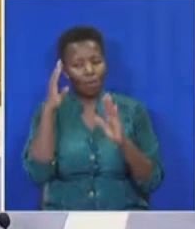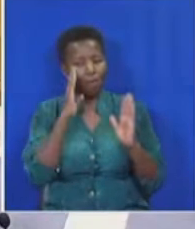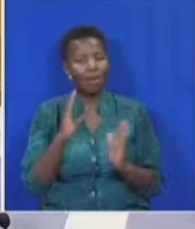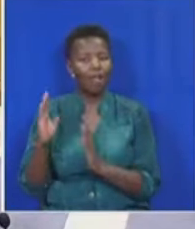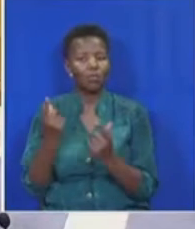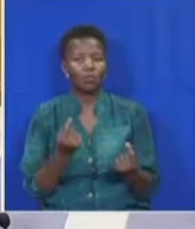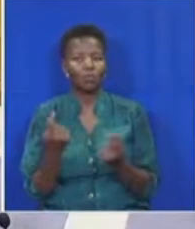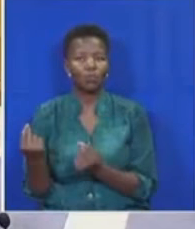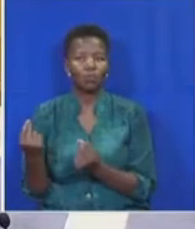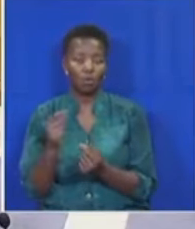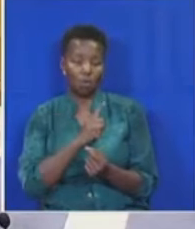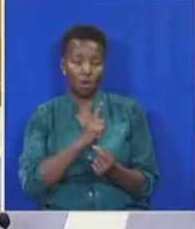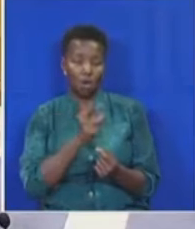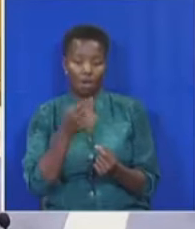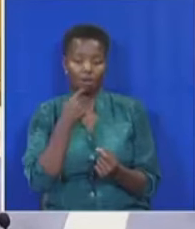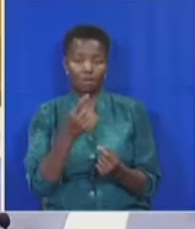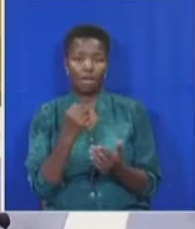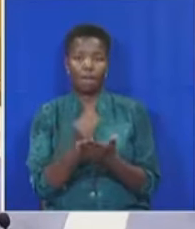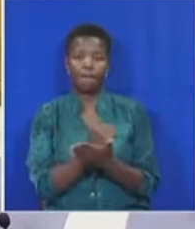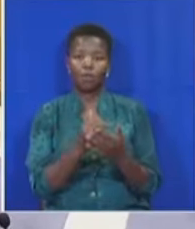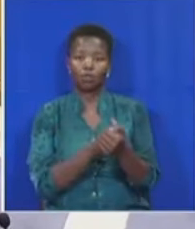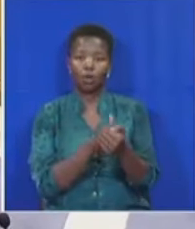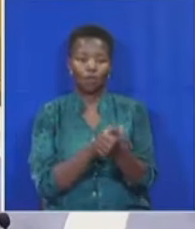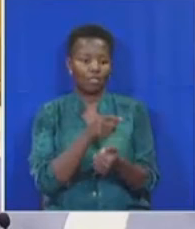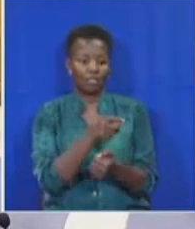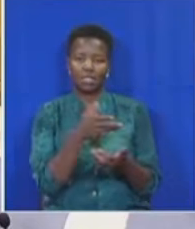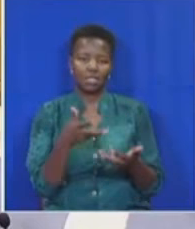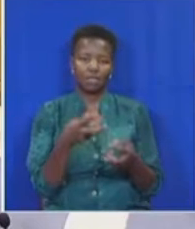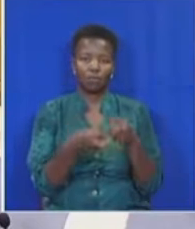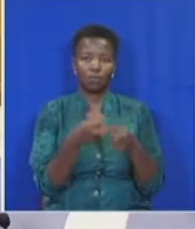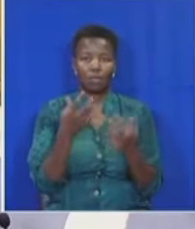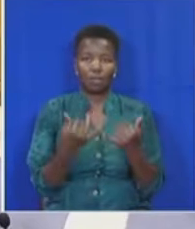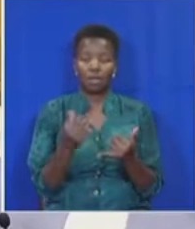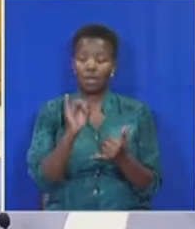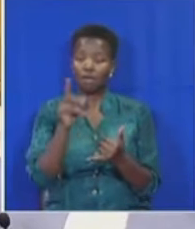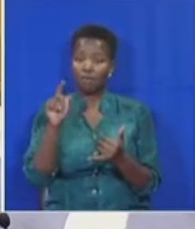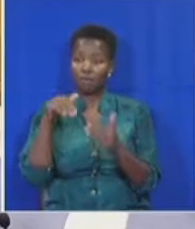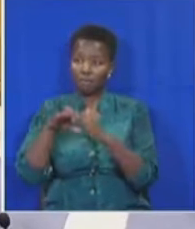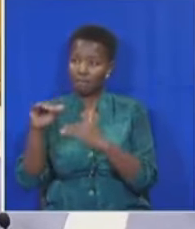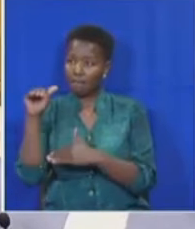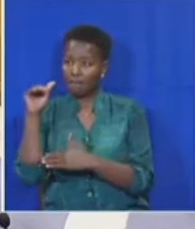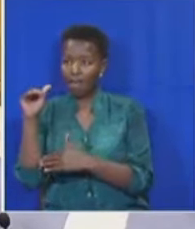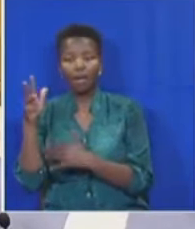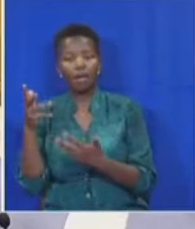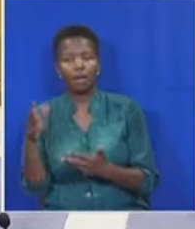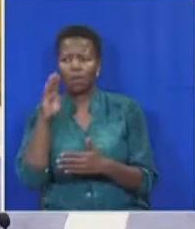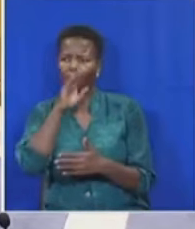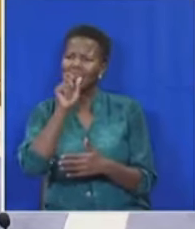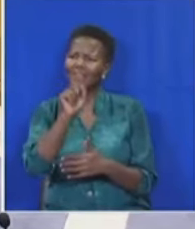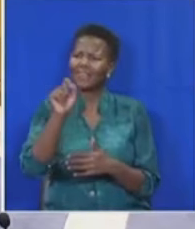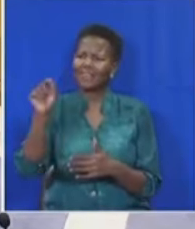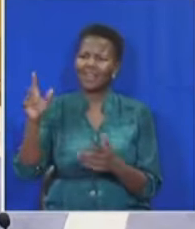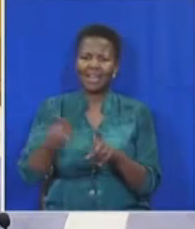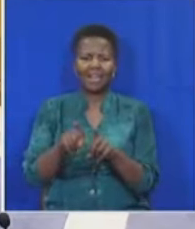ibhanki ayikho ngapha entsela amanzi noba yeyiphina intlobo yebhanki ifuna ke loo nto abantu